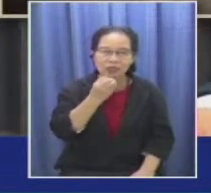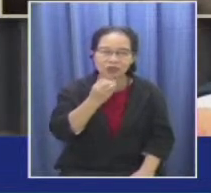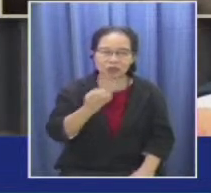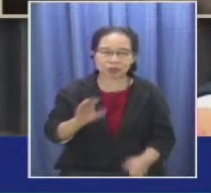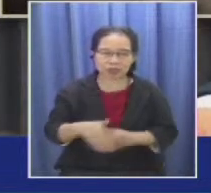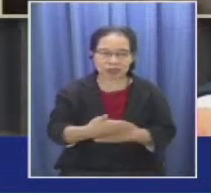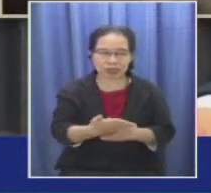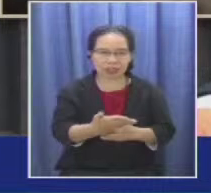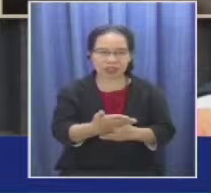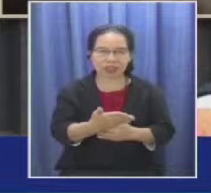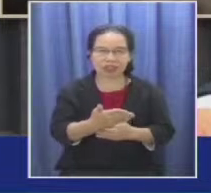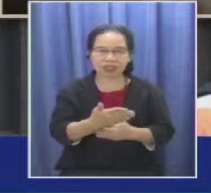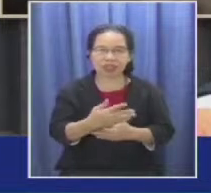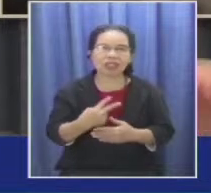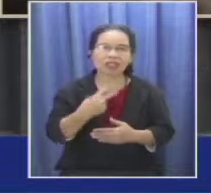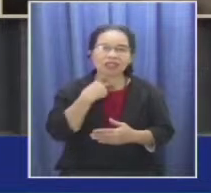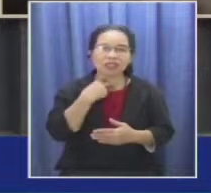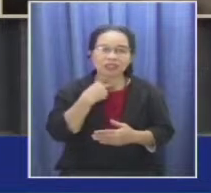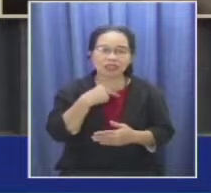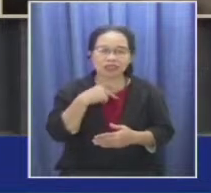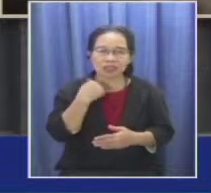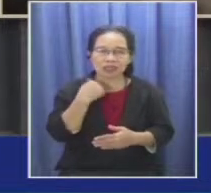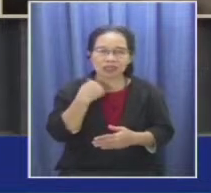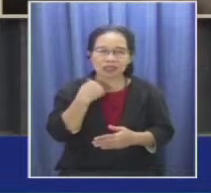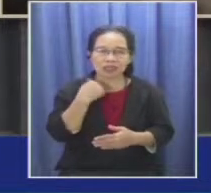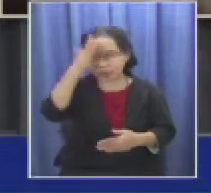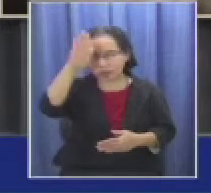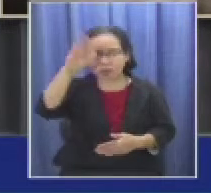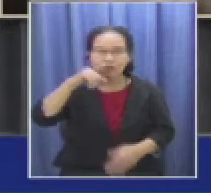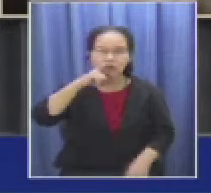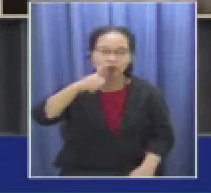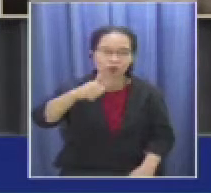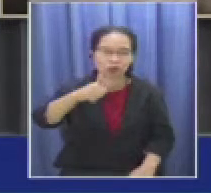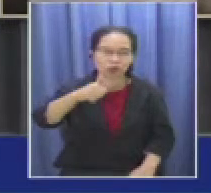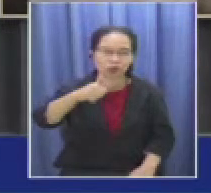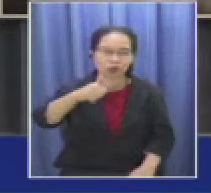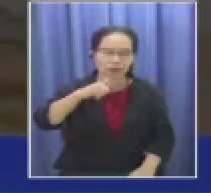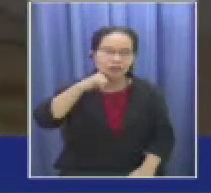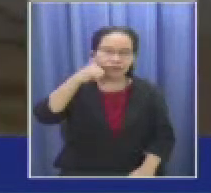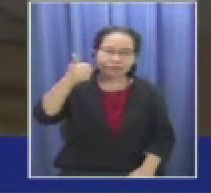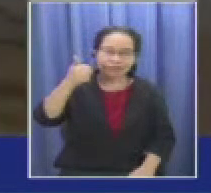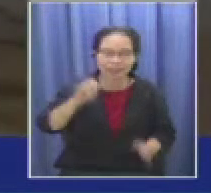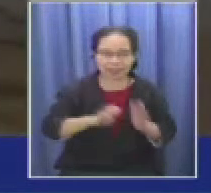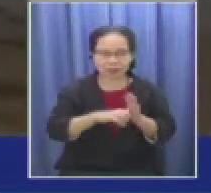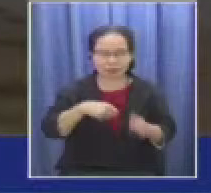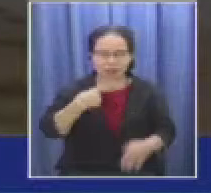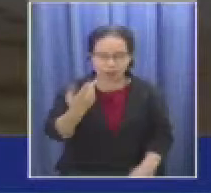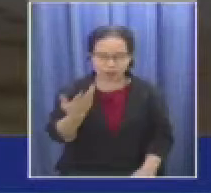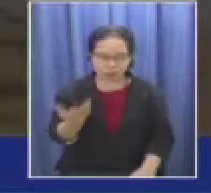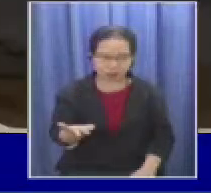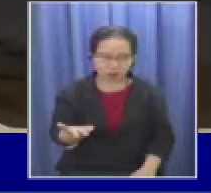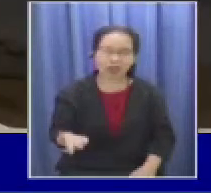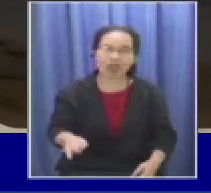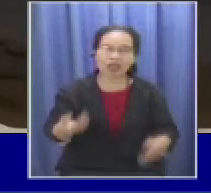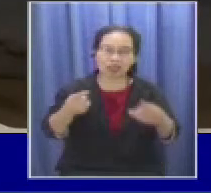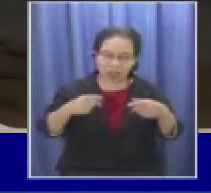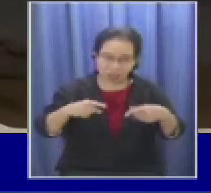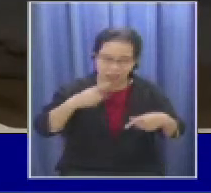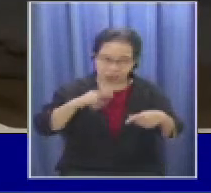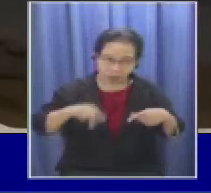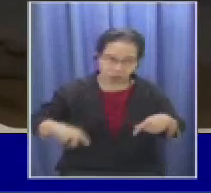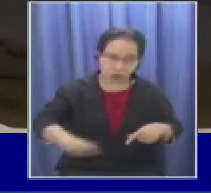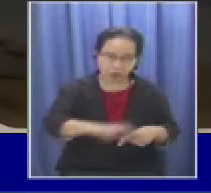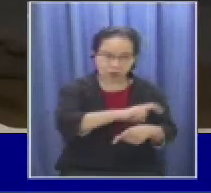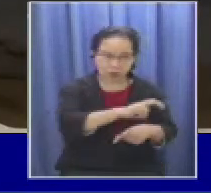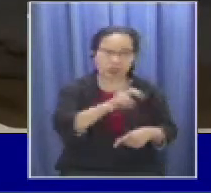ya to ho na me de aya bomu o tena ye di. Enti ono aduane na che fish no pepepe ade chinya wanya bi ani. O